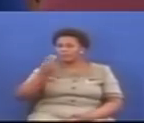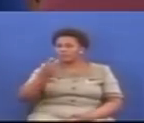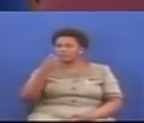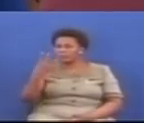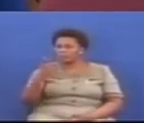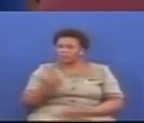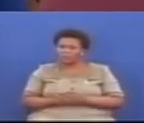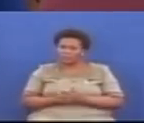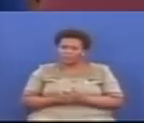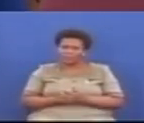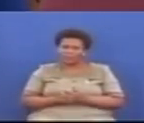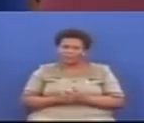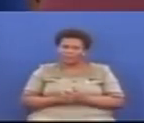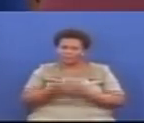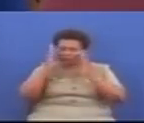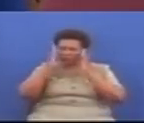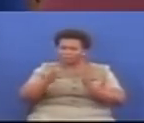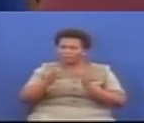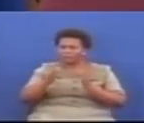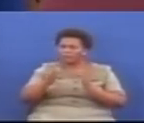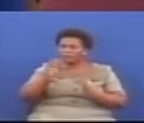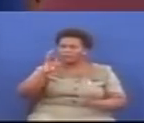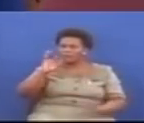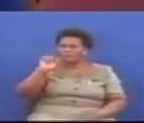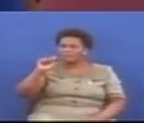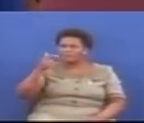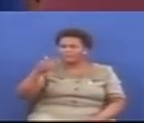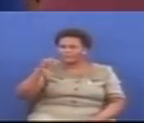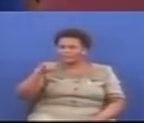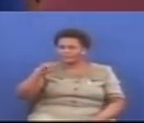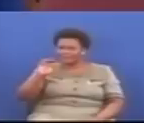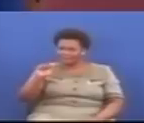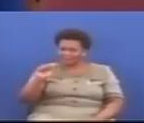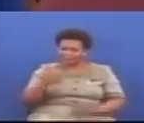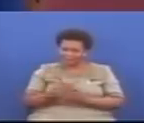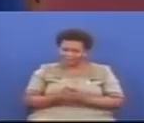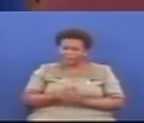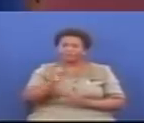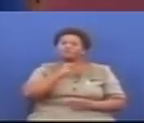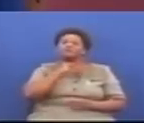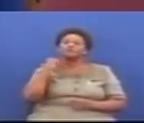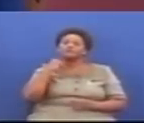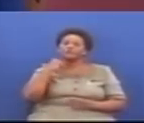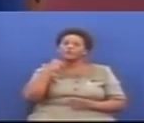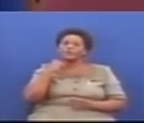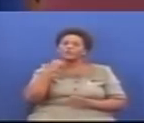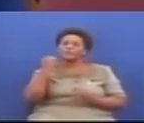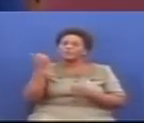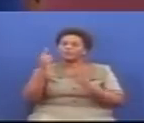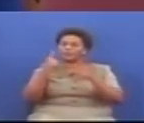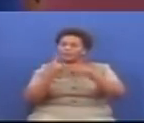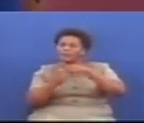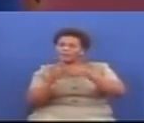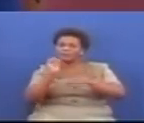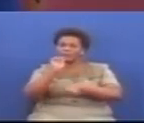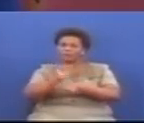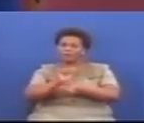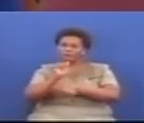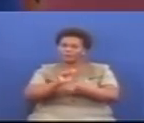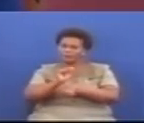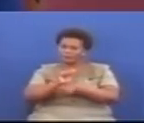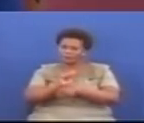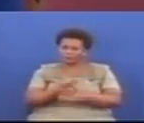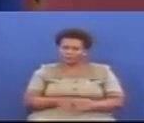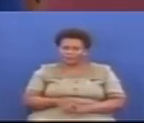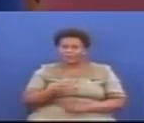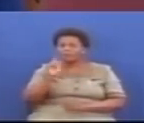Taufik, ambao ni wake wa wachungaji wa Anglikana na wake wa maaskofu